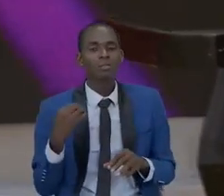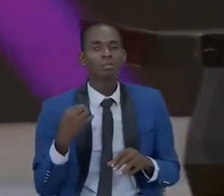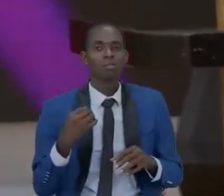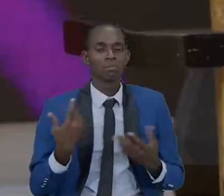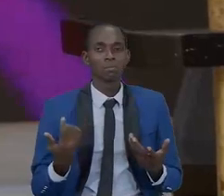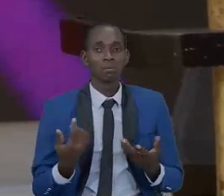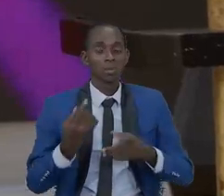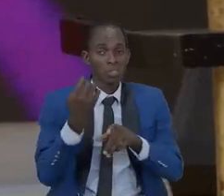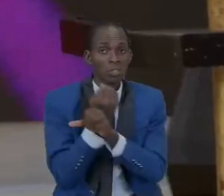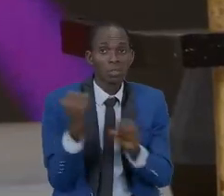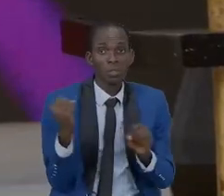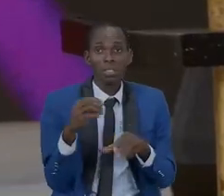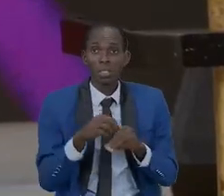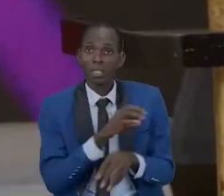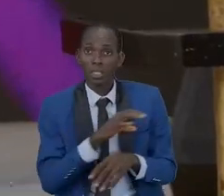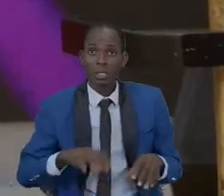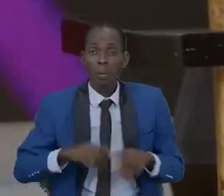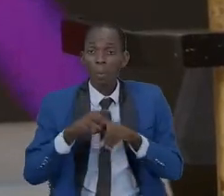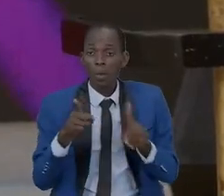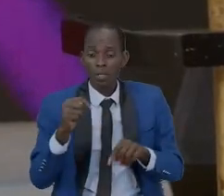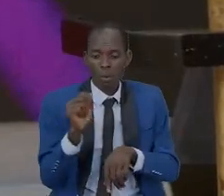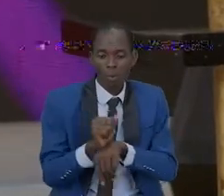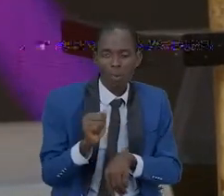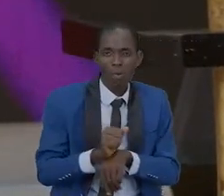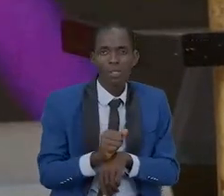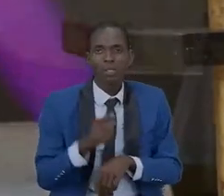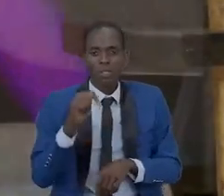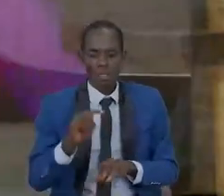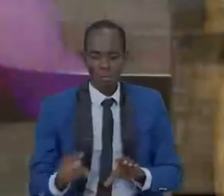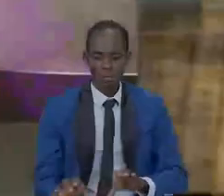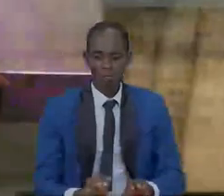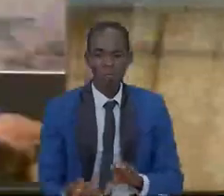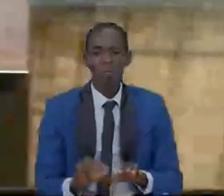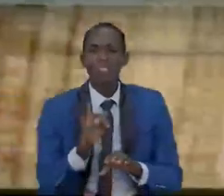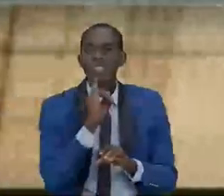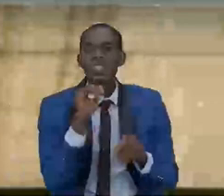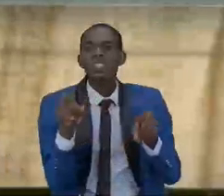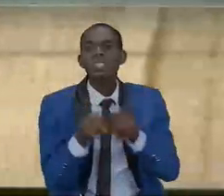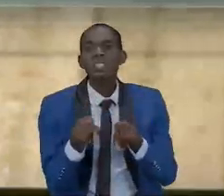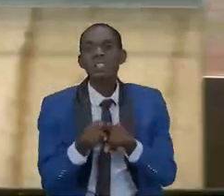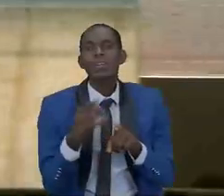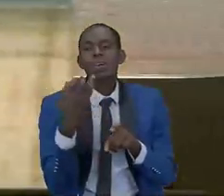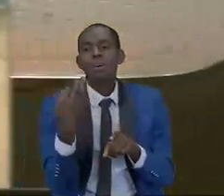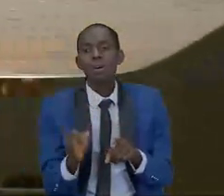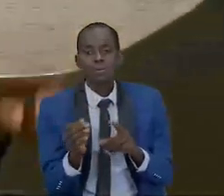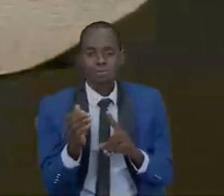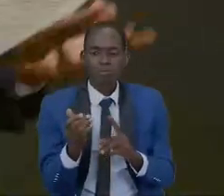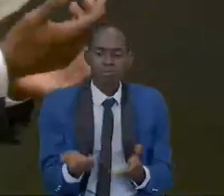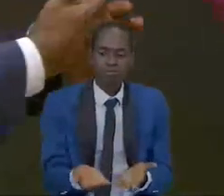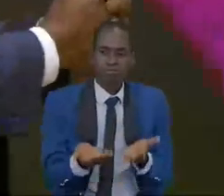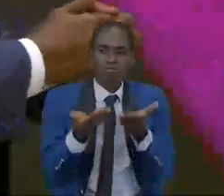la gestation par la foi ancrée se met par les œuvres par les activités les activités sont comme s'ils sont en train de